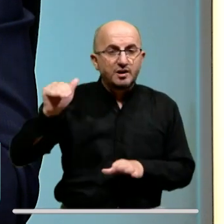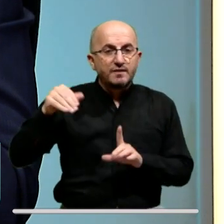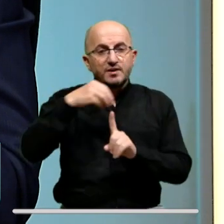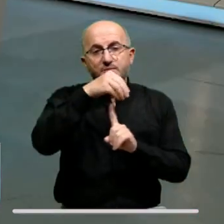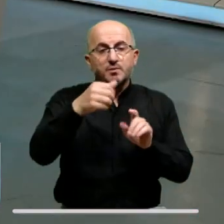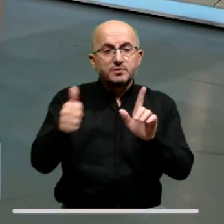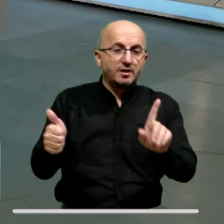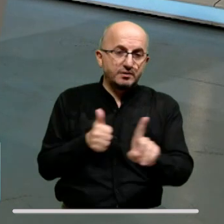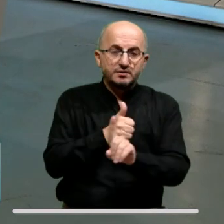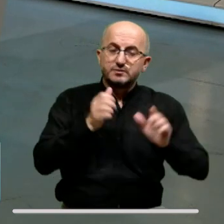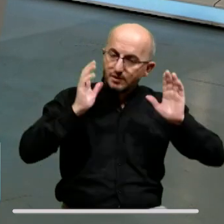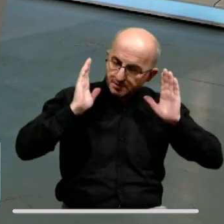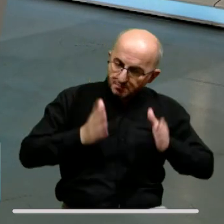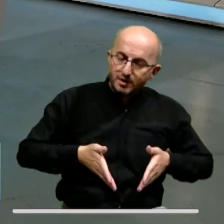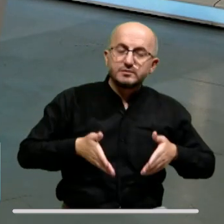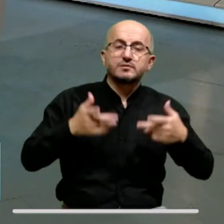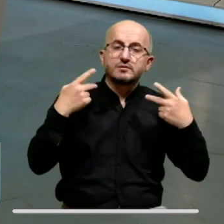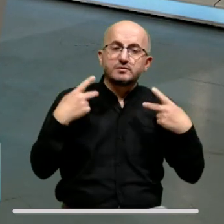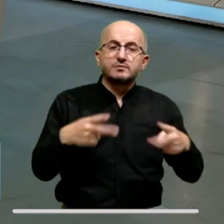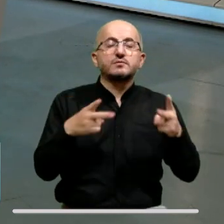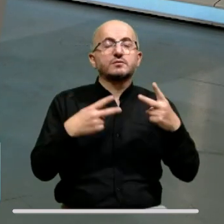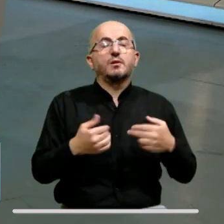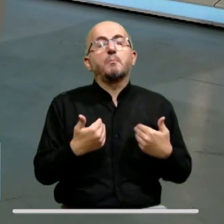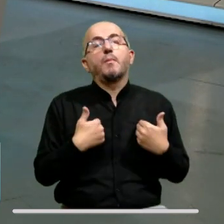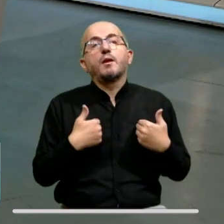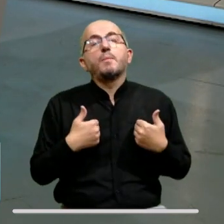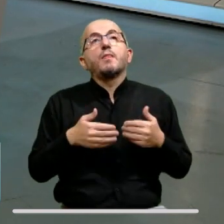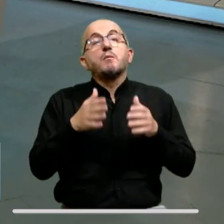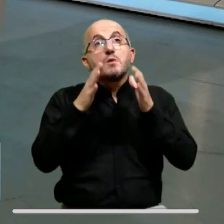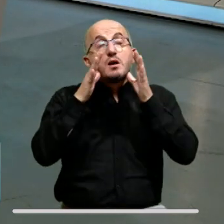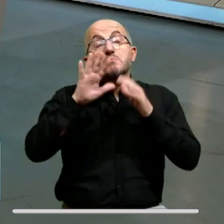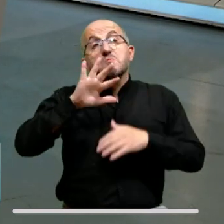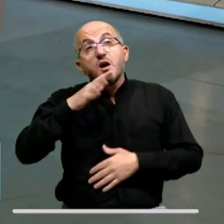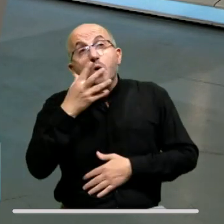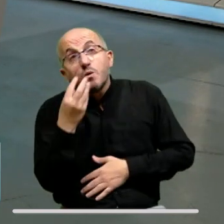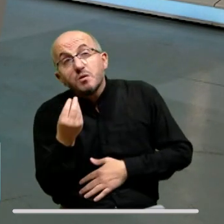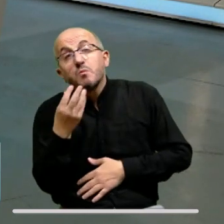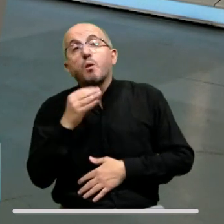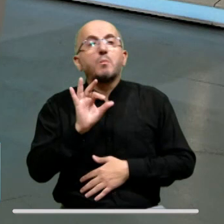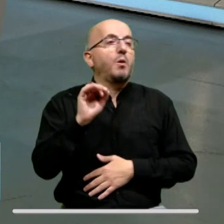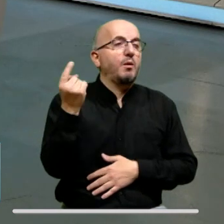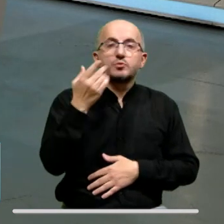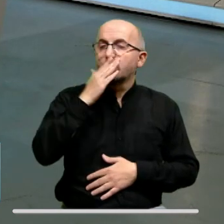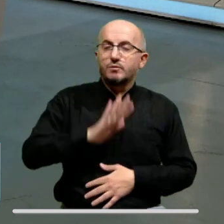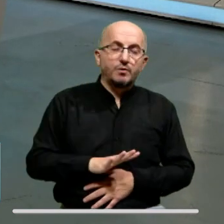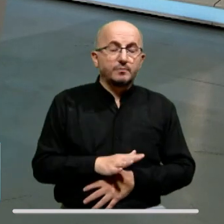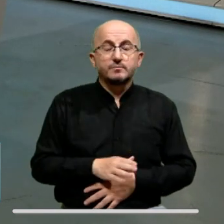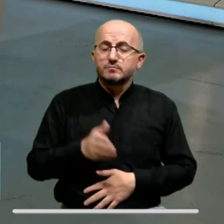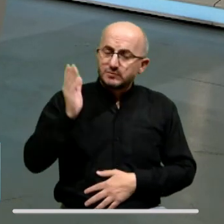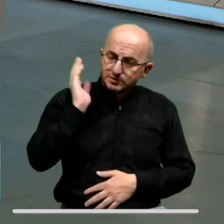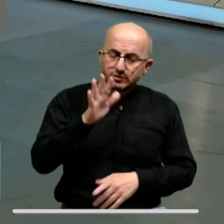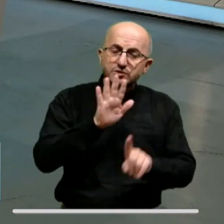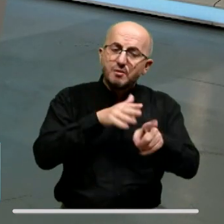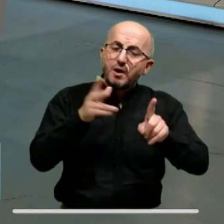arkasında namaz kılsın. Efendim benim namazım acaba oluyor mu olmuyor mu? Böyle bir şey yok. Yani gitsin